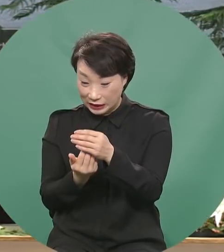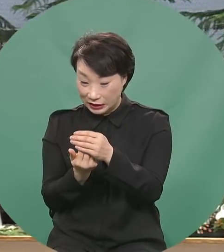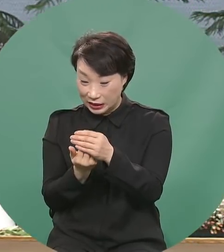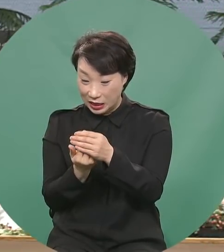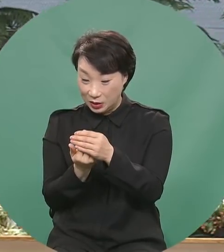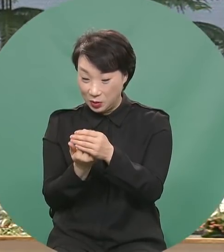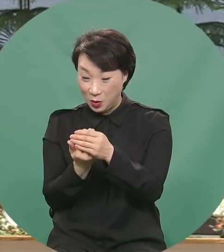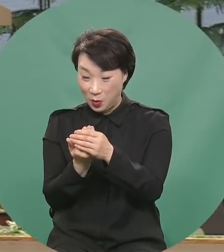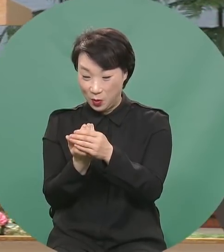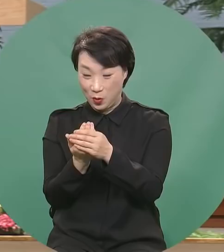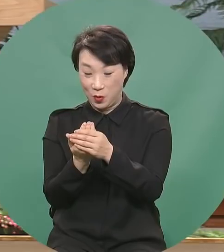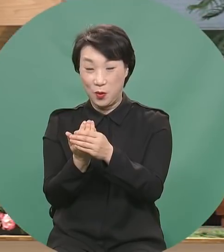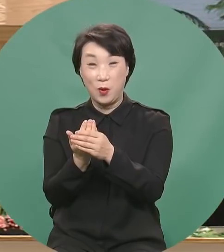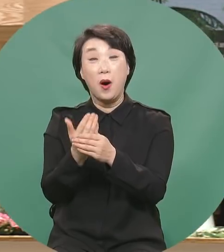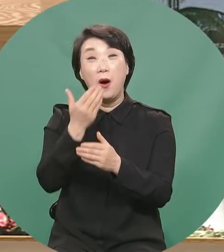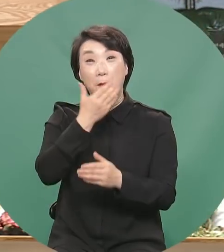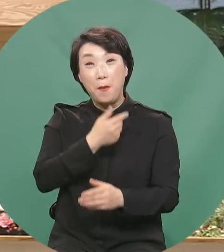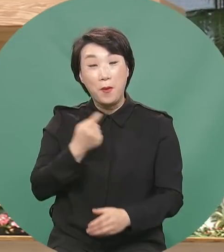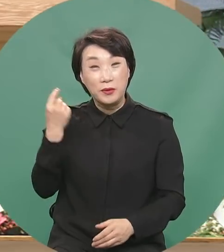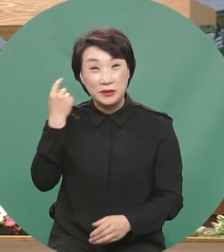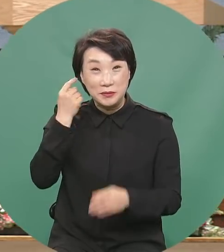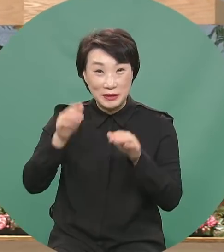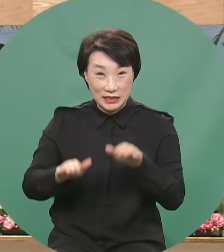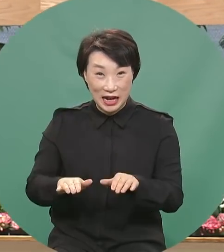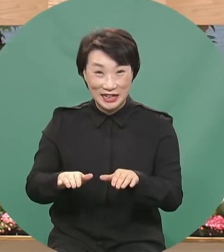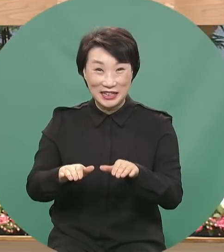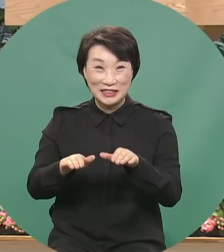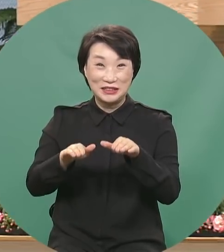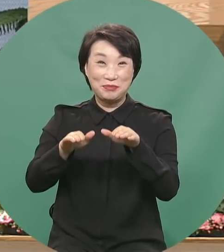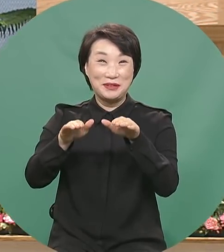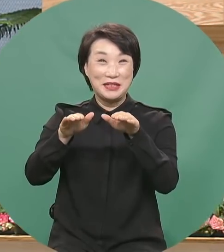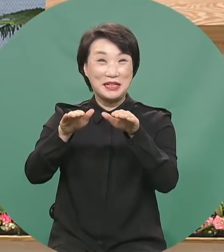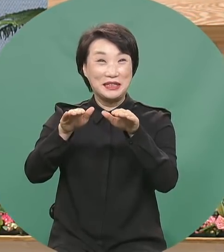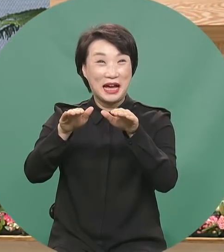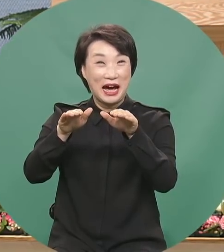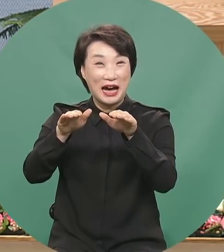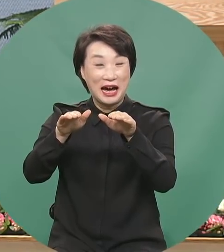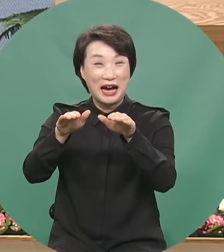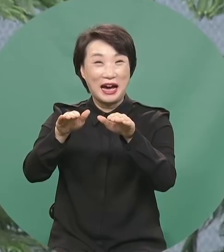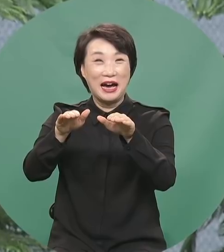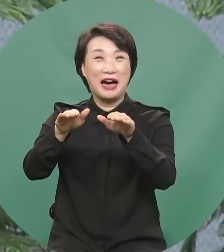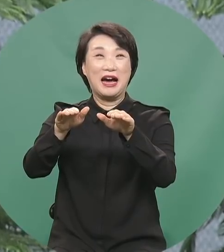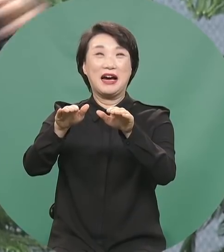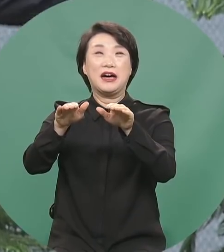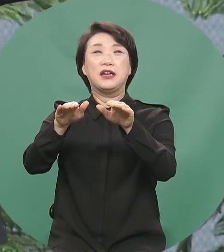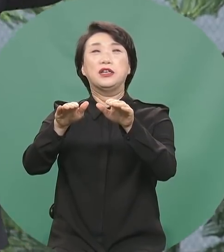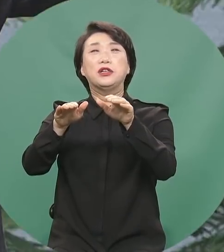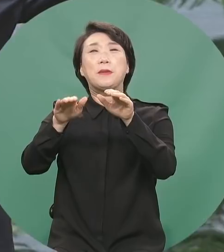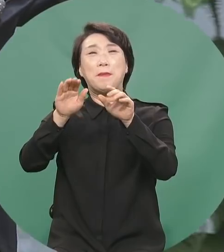싹이 났네요. 복음이 자라납니다.